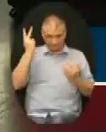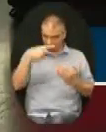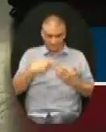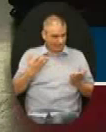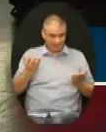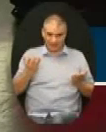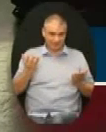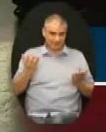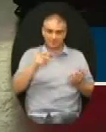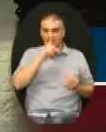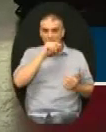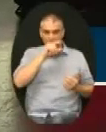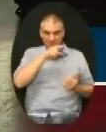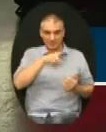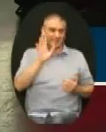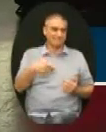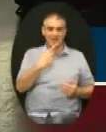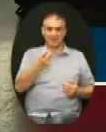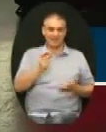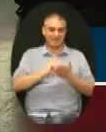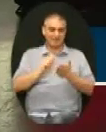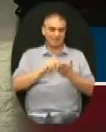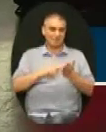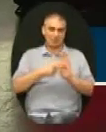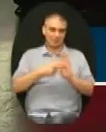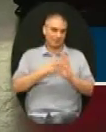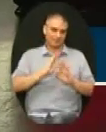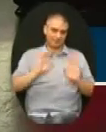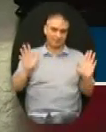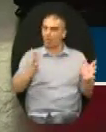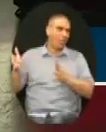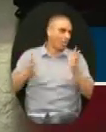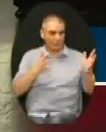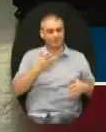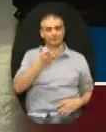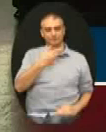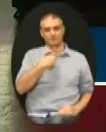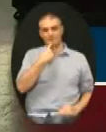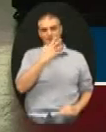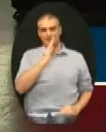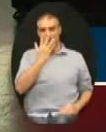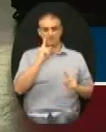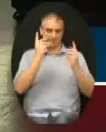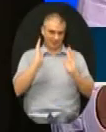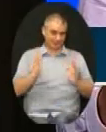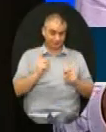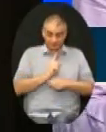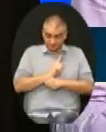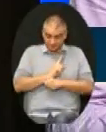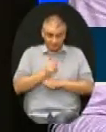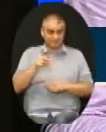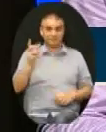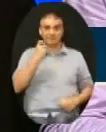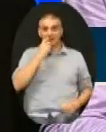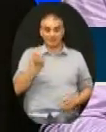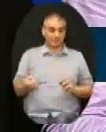שם... הטוויטר והכתבים הפוליטיים היו על גלגלים. בדיוק. אז בואי אני אגיד לך מה קרה פה בעצם. מיד כשאריה דרעי